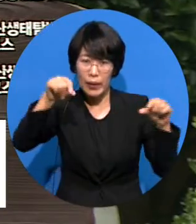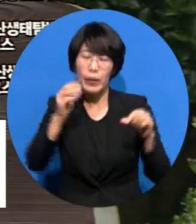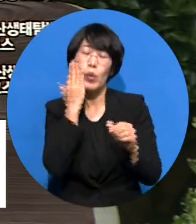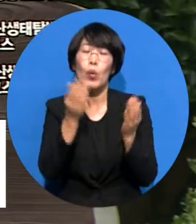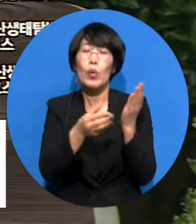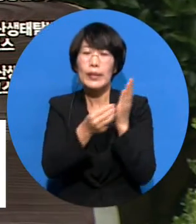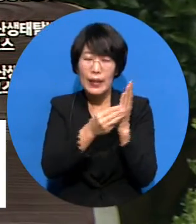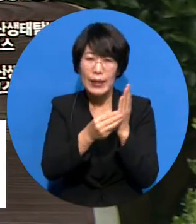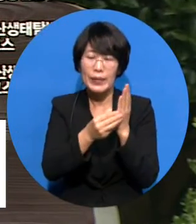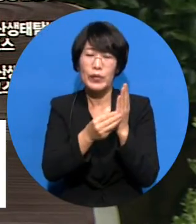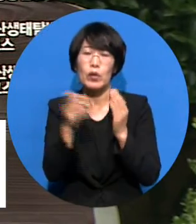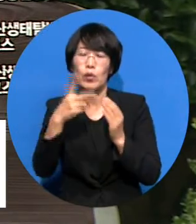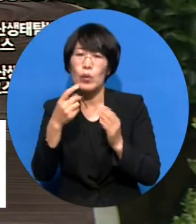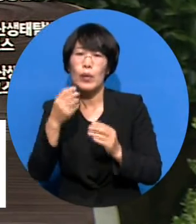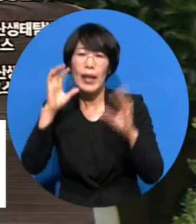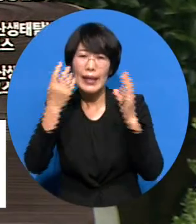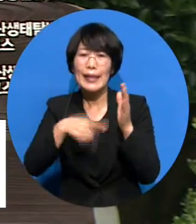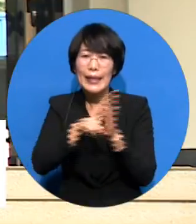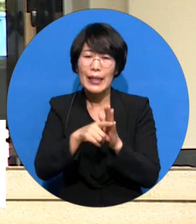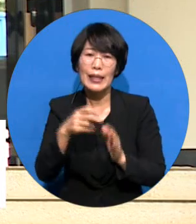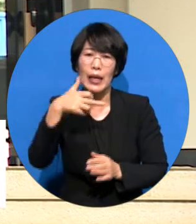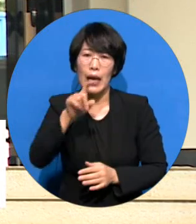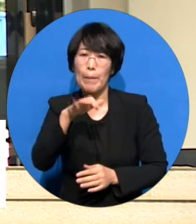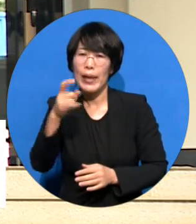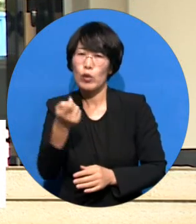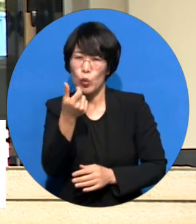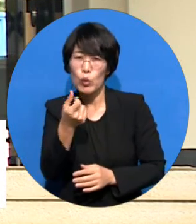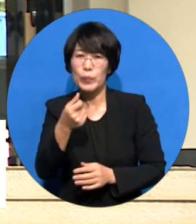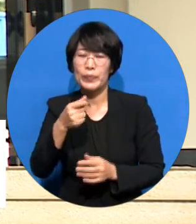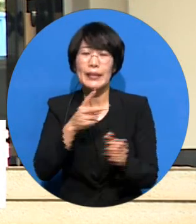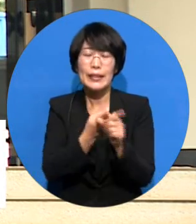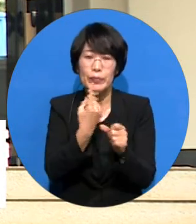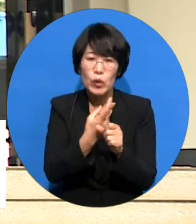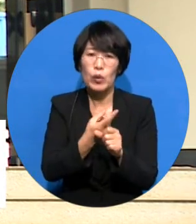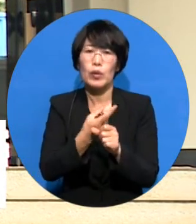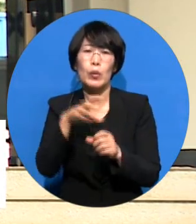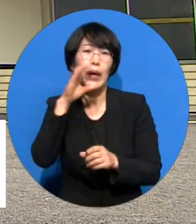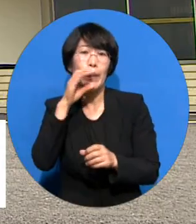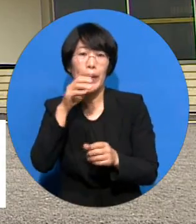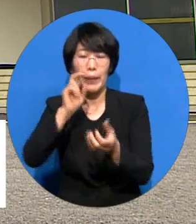녹차 믹스 라떼와 어린이들 위한 저카페인 음료, 카페용 녹차 액상 베이스